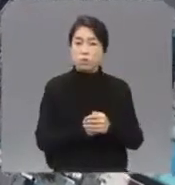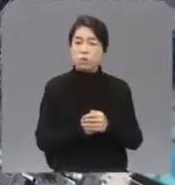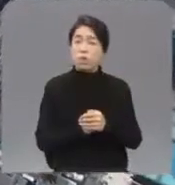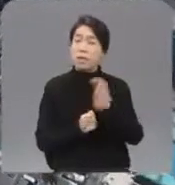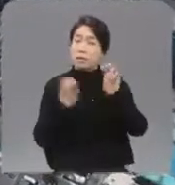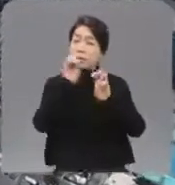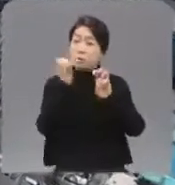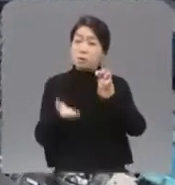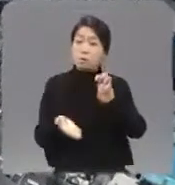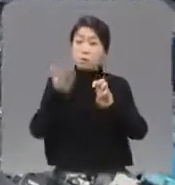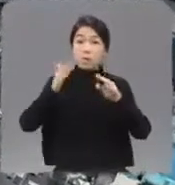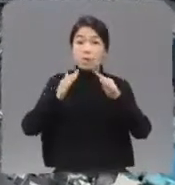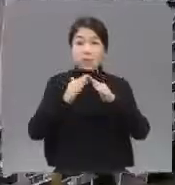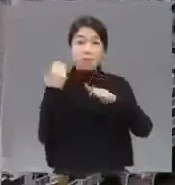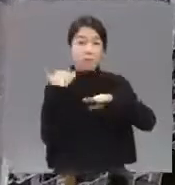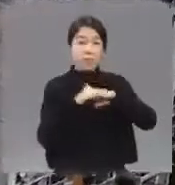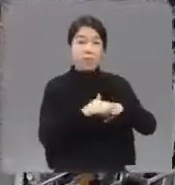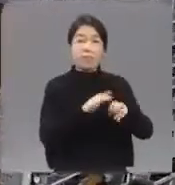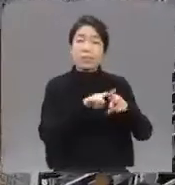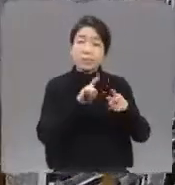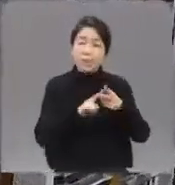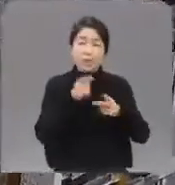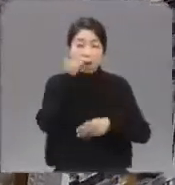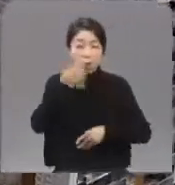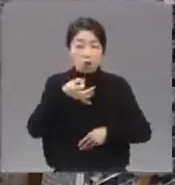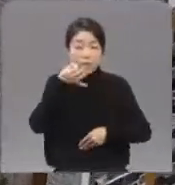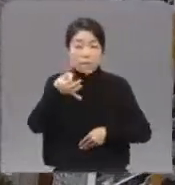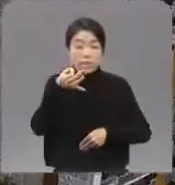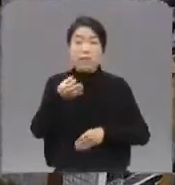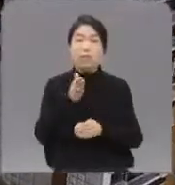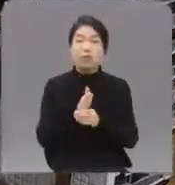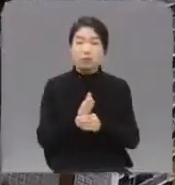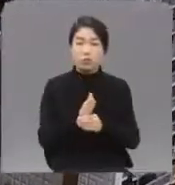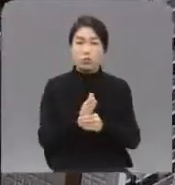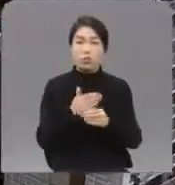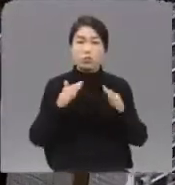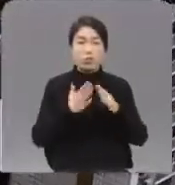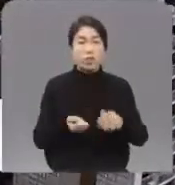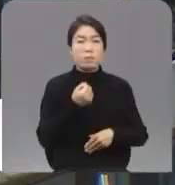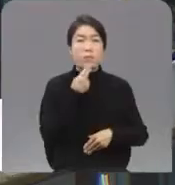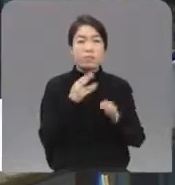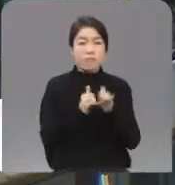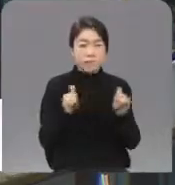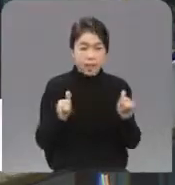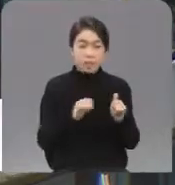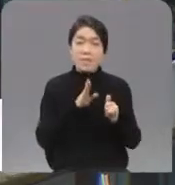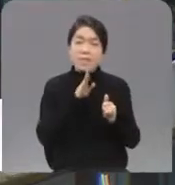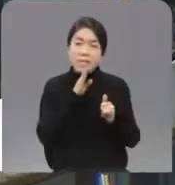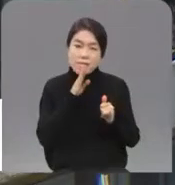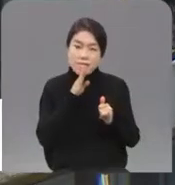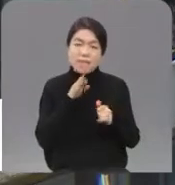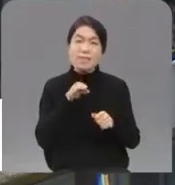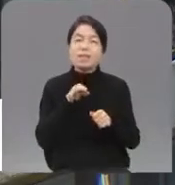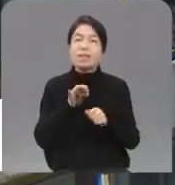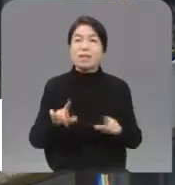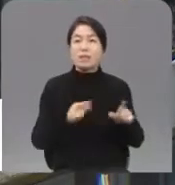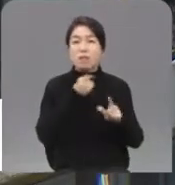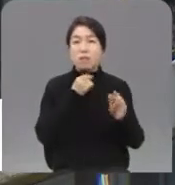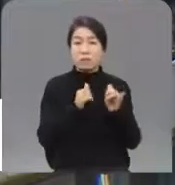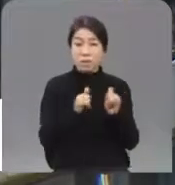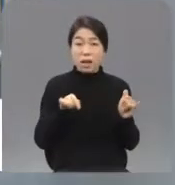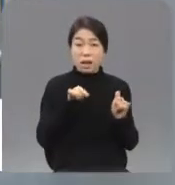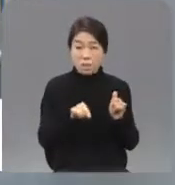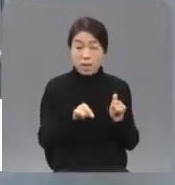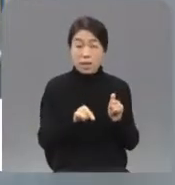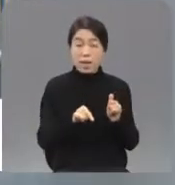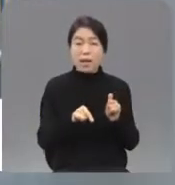30%가 넘는 가구가 전세나 월세로 살고 있는 셈인데 무주택자를 비롯한 실수요자 특히 취약 계층을